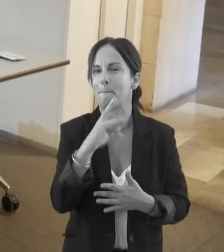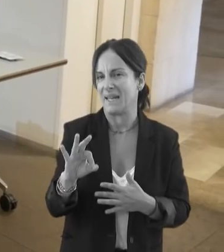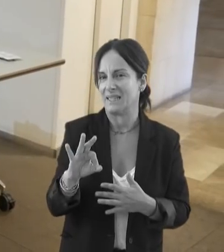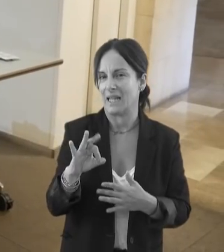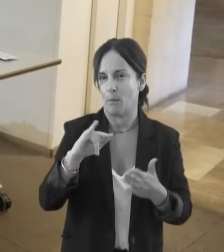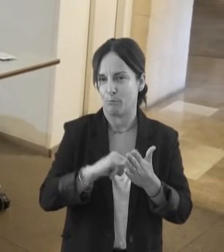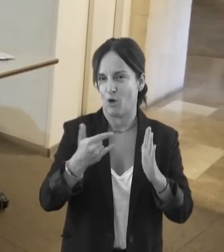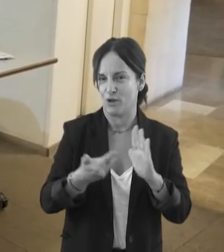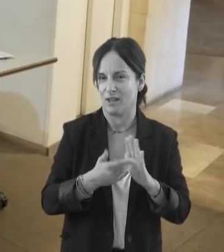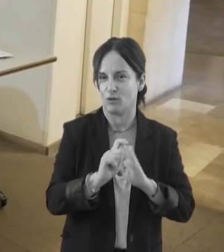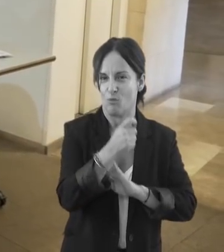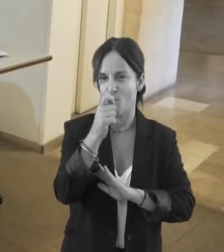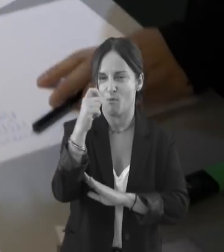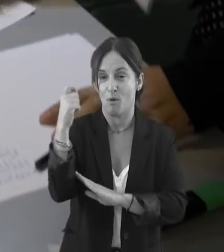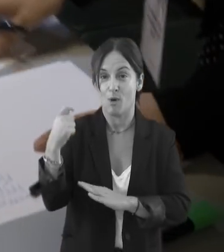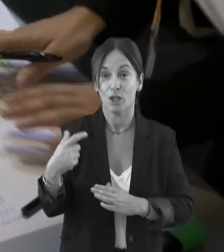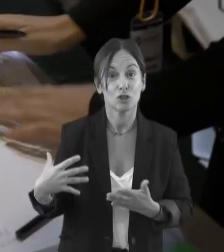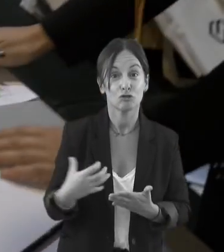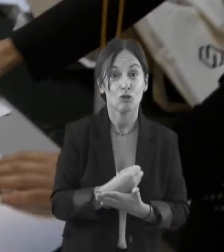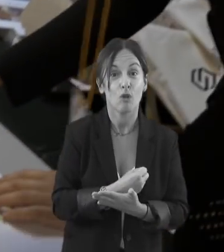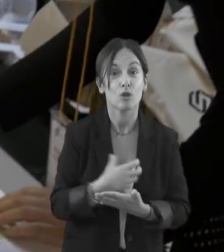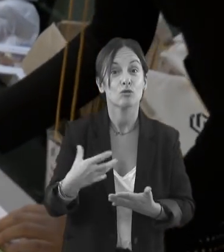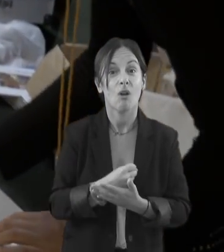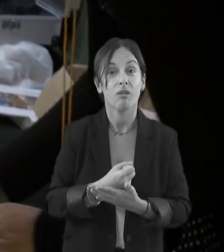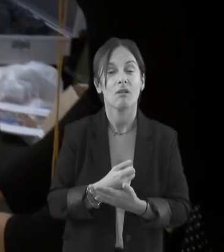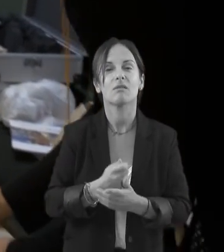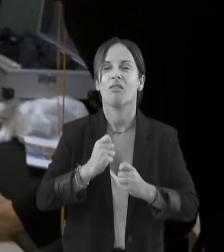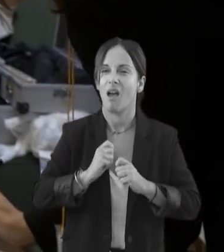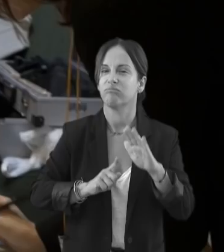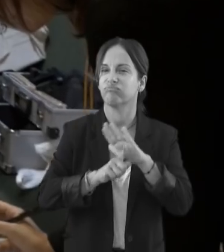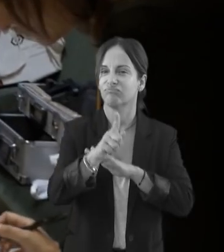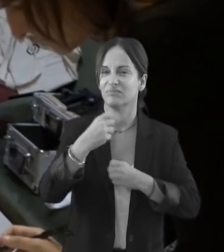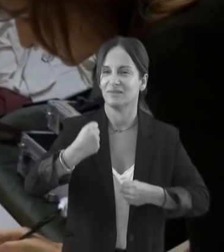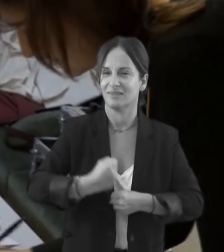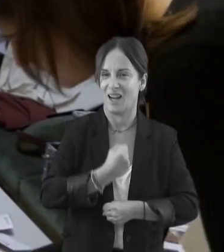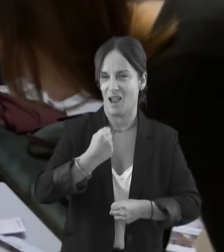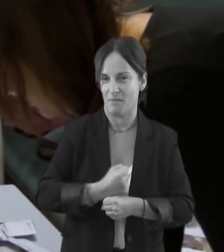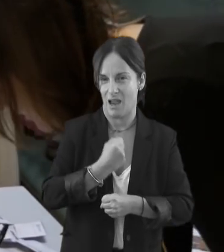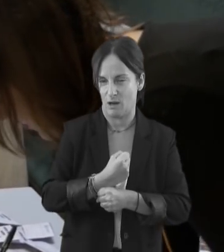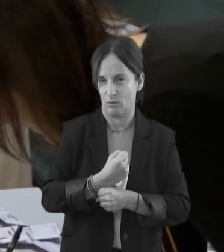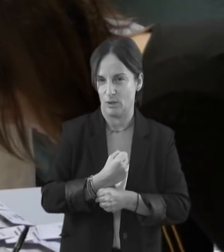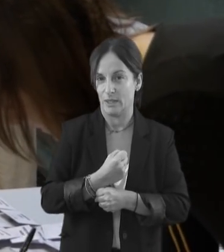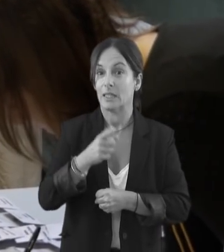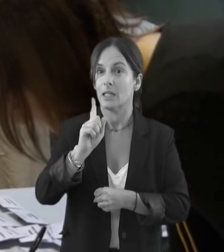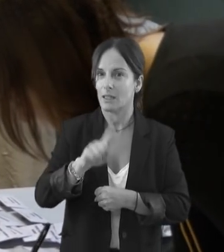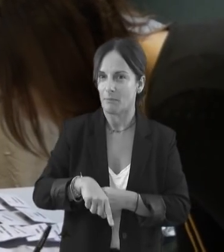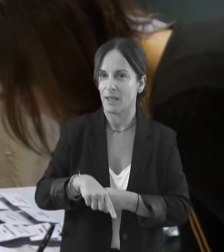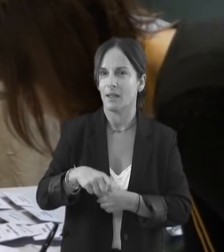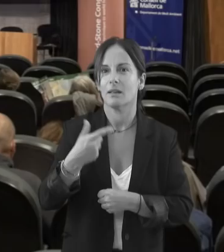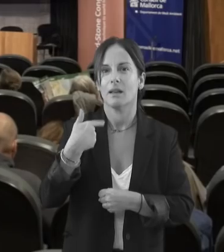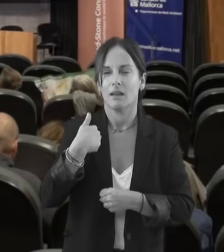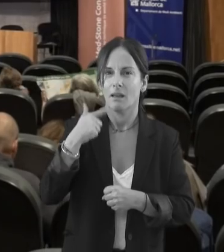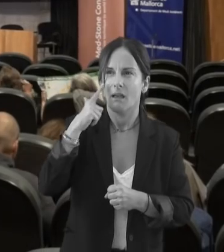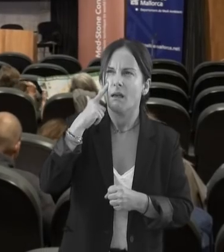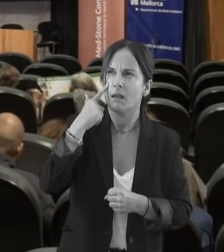va ajudar a fixar, diguem, tot un estudi sobre l'ofici de marger, la tècnica de